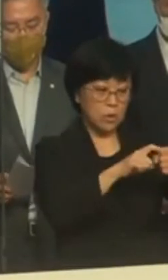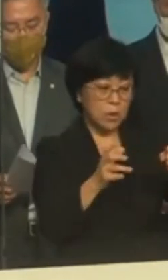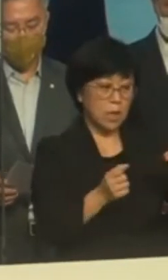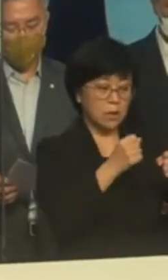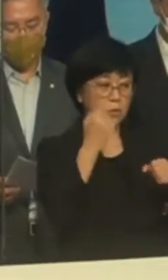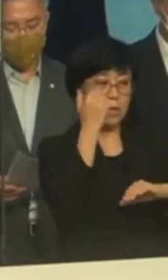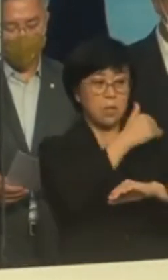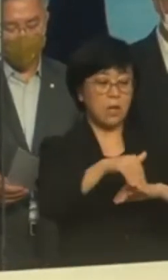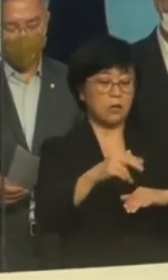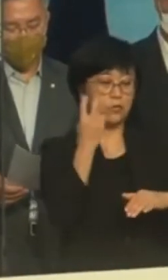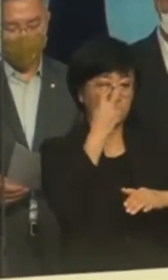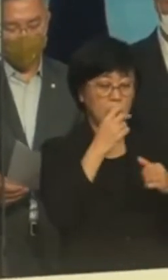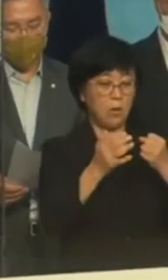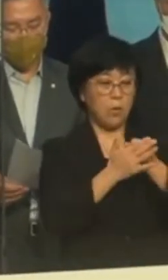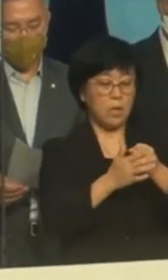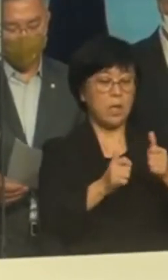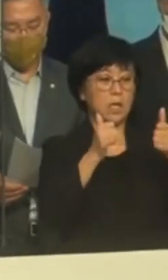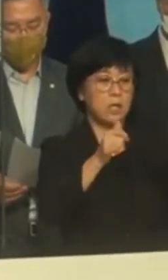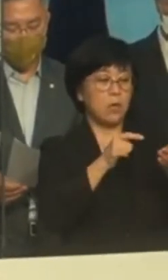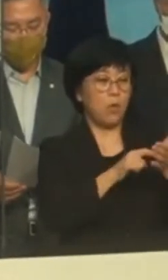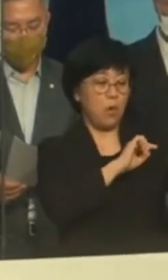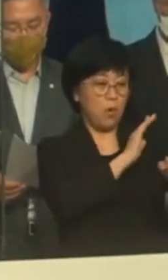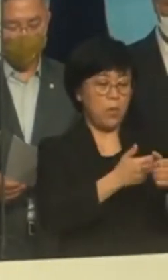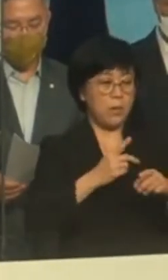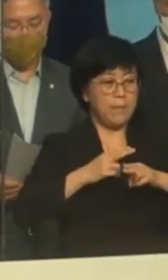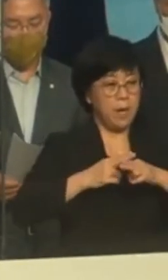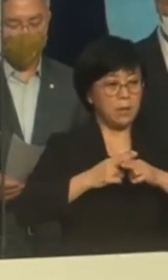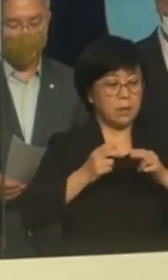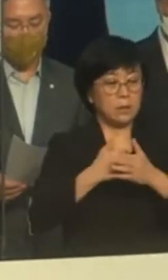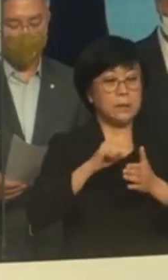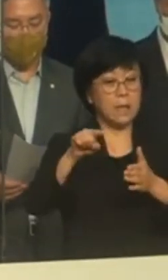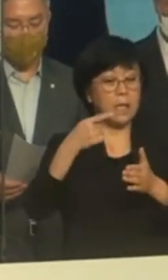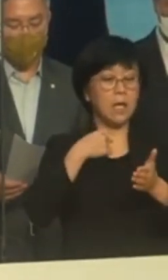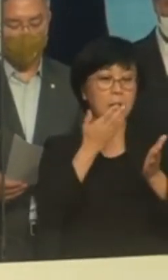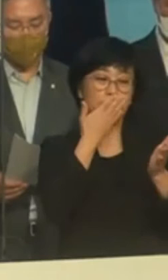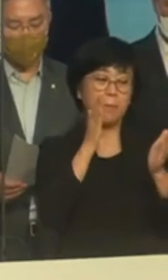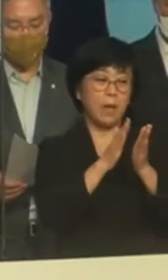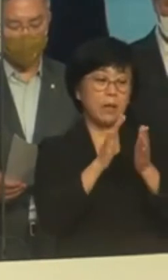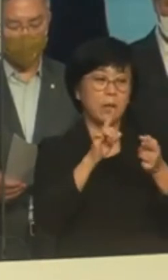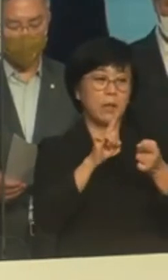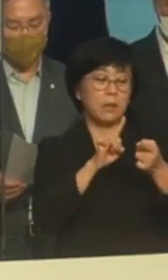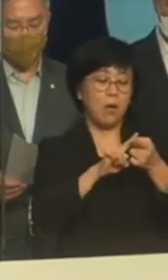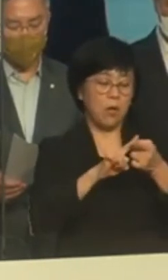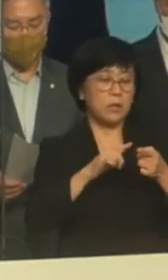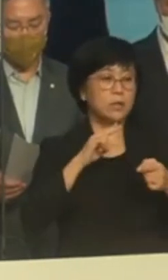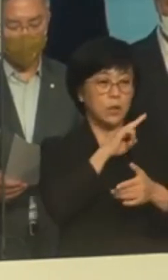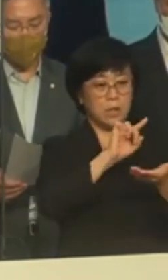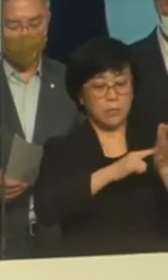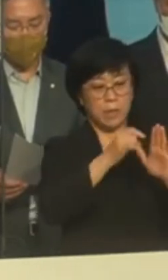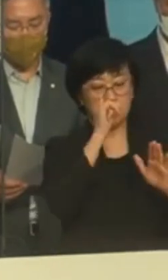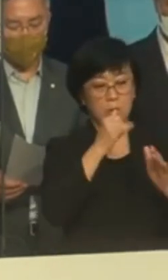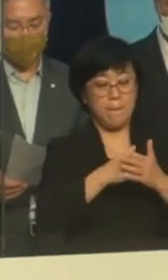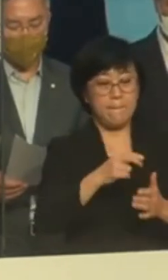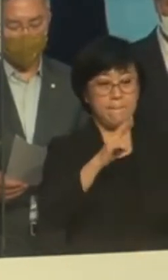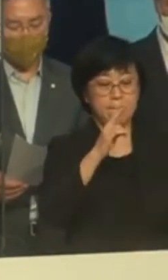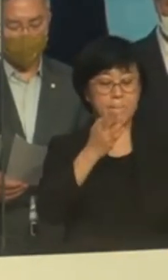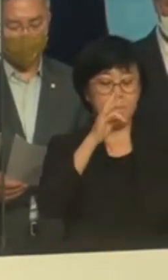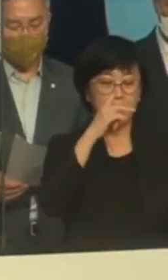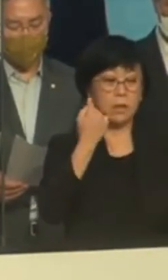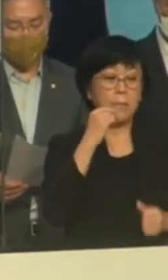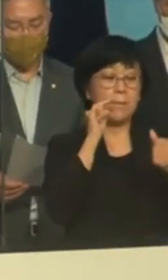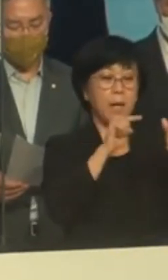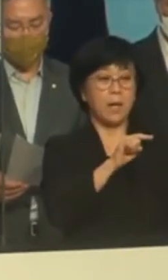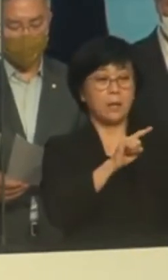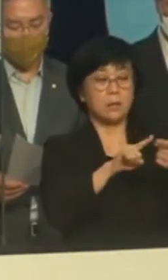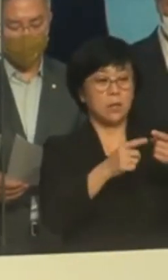하고 기소권을 남용하여 검찰의 입맛대로 사건을 조작한 의혹이 방송되었습니다. 박근혜 청와대의 하명에